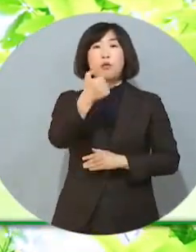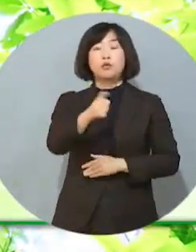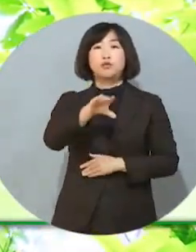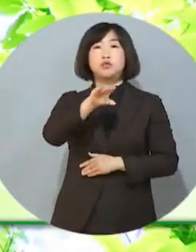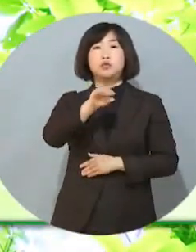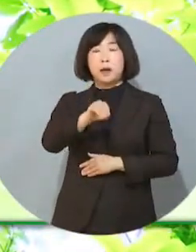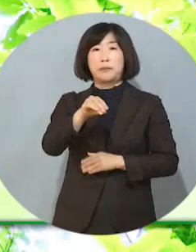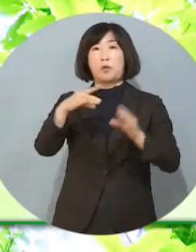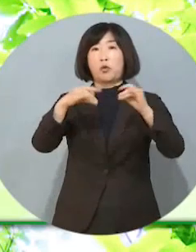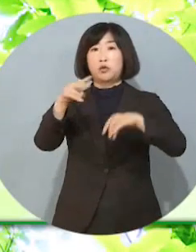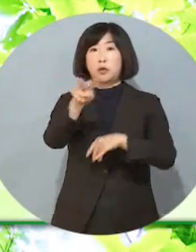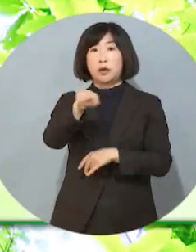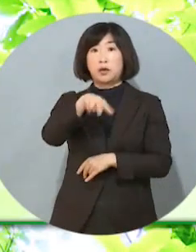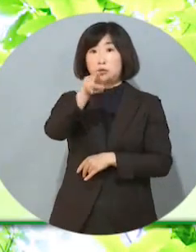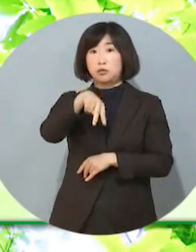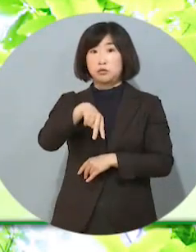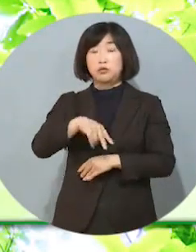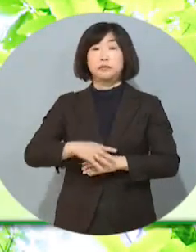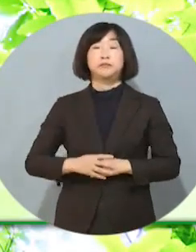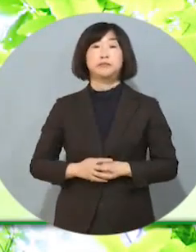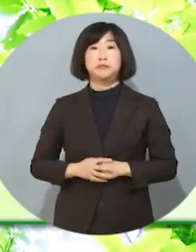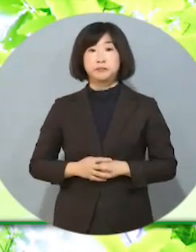オーストラリアドルまで